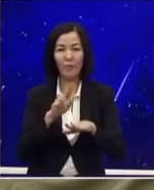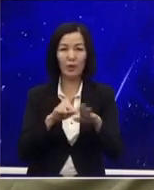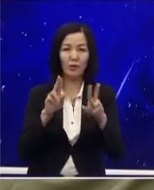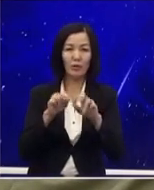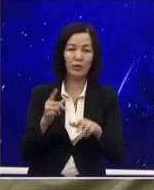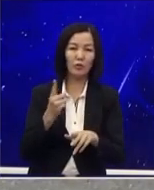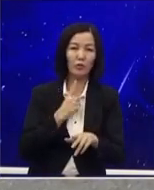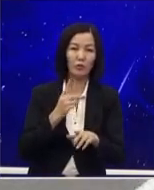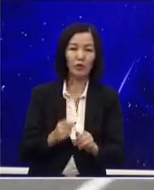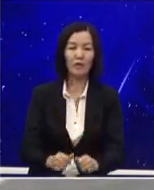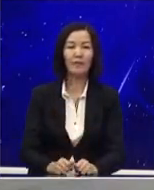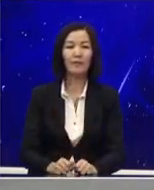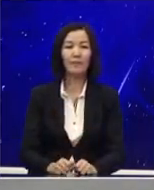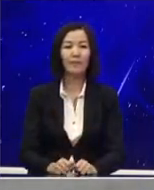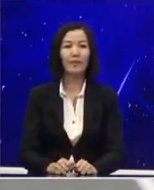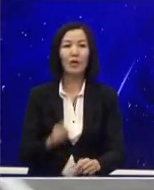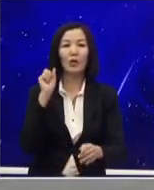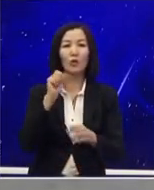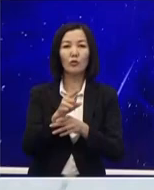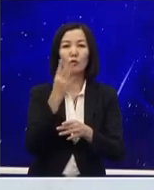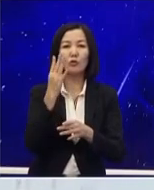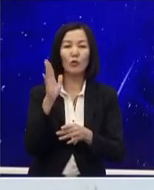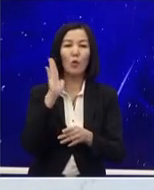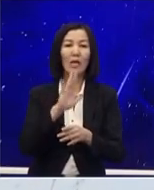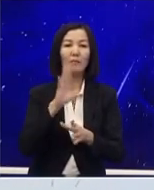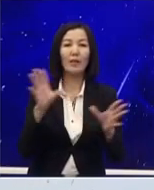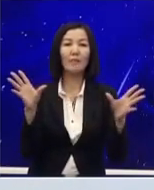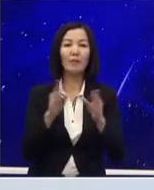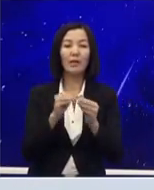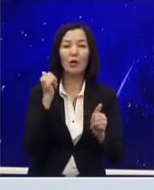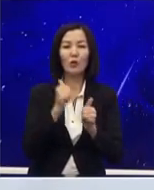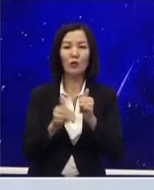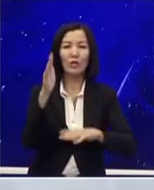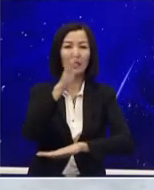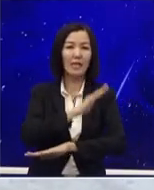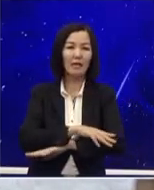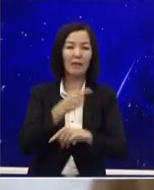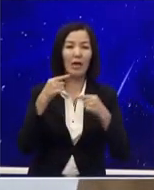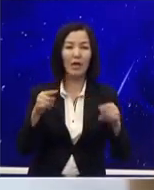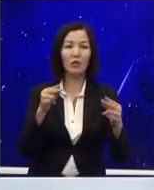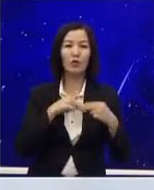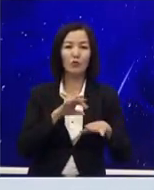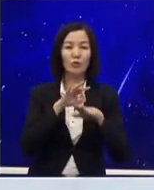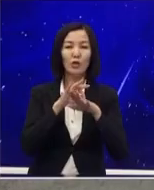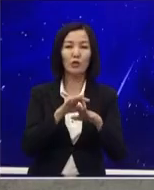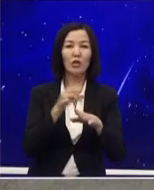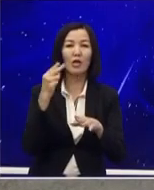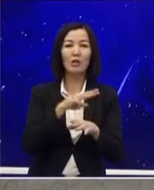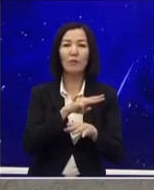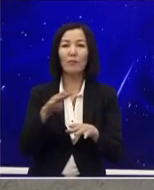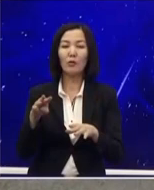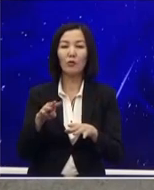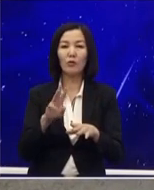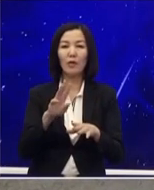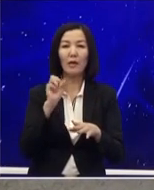күзет. Мұнда нұсқаушылар төрт аяқты серіктерімен бірге күнделікті тәртіпке сәйкес әртүрлі жұмыстар жүргізеді. 20 минут ішінде